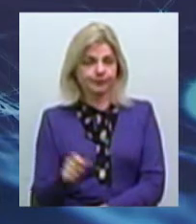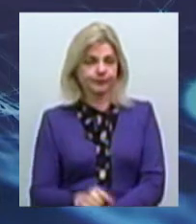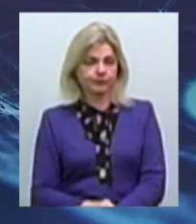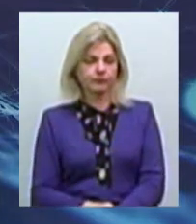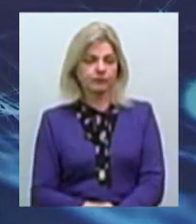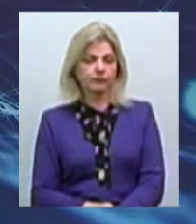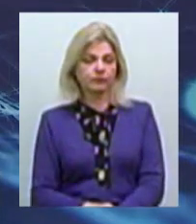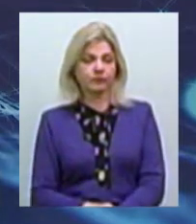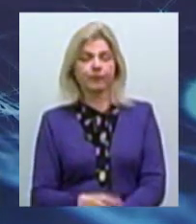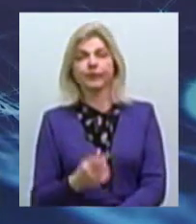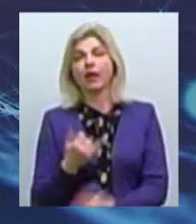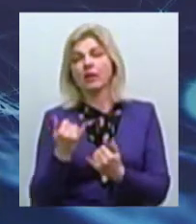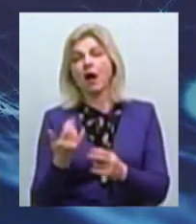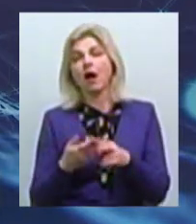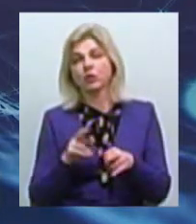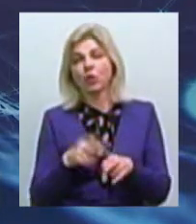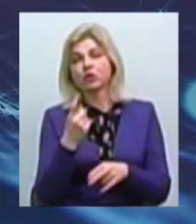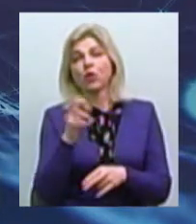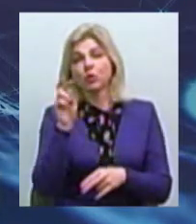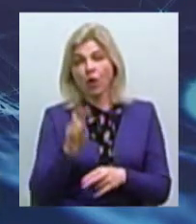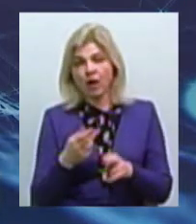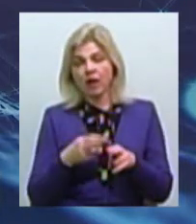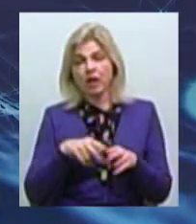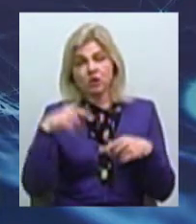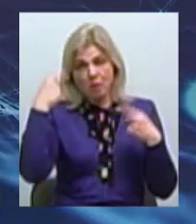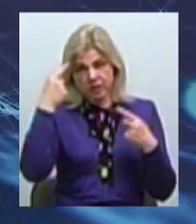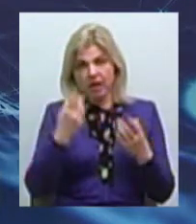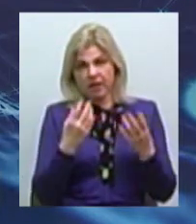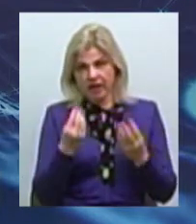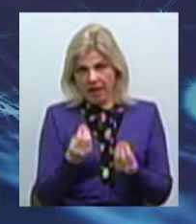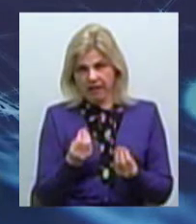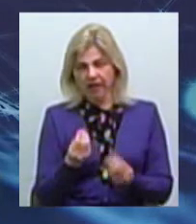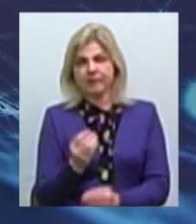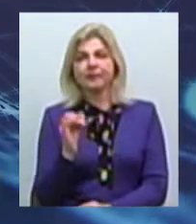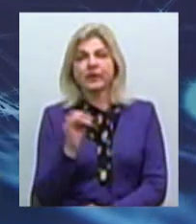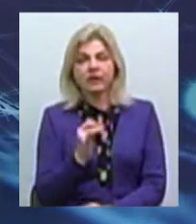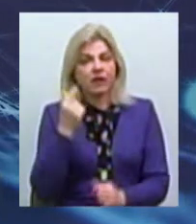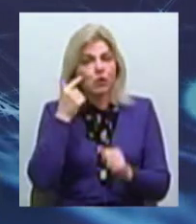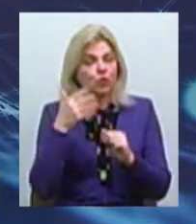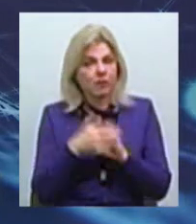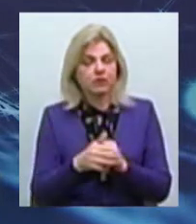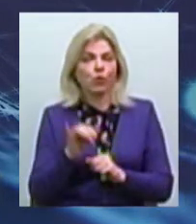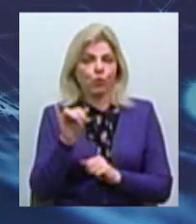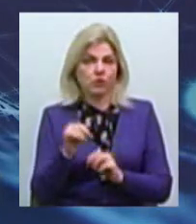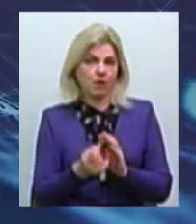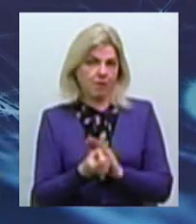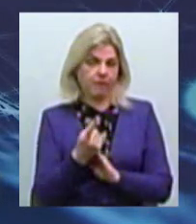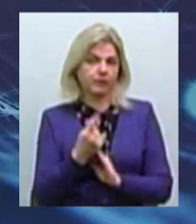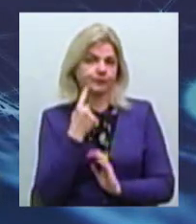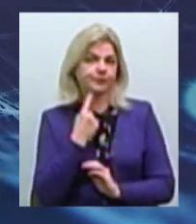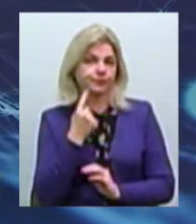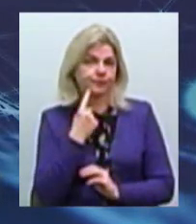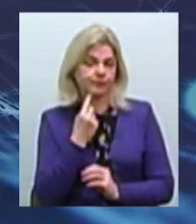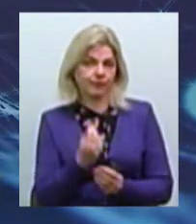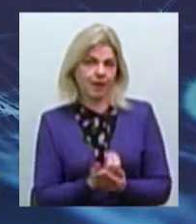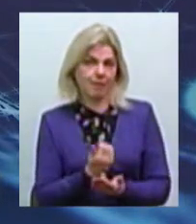так 100 долларов это сумасшедшие деньги вот то разумеется у них появился соблазн зарабатывать